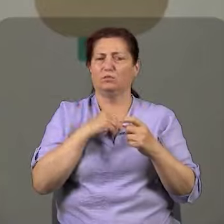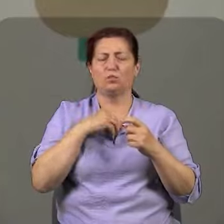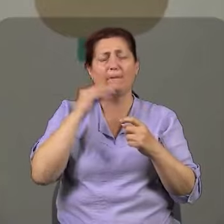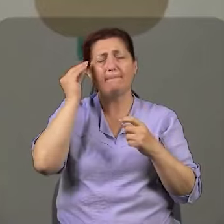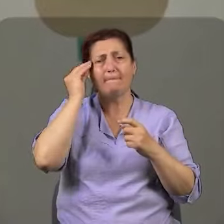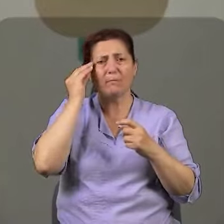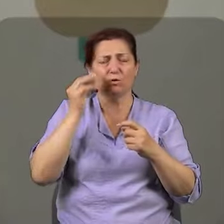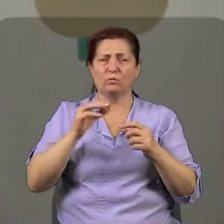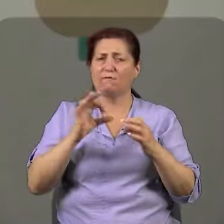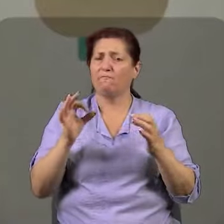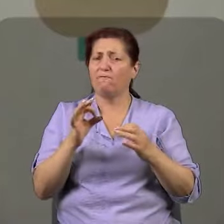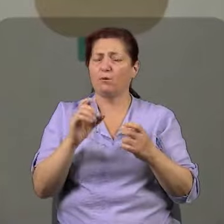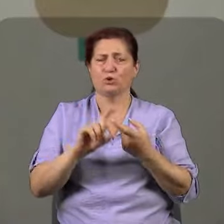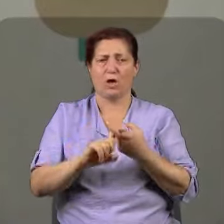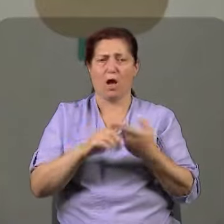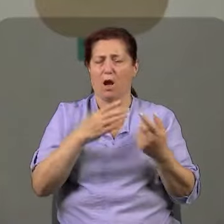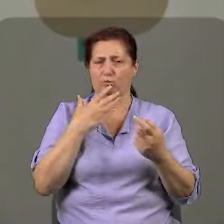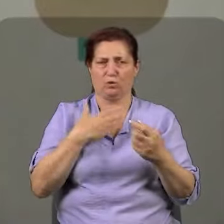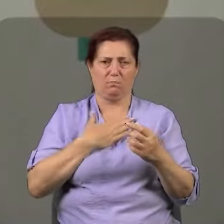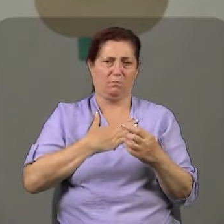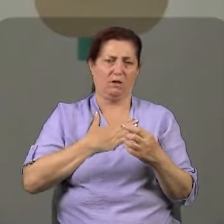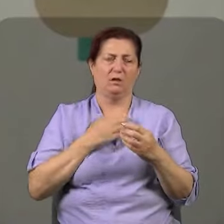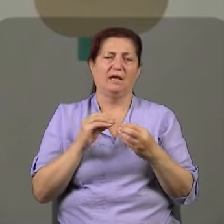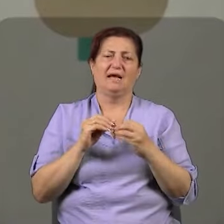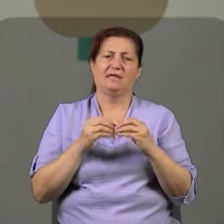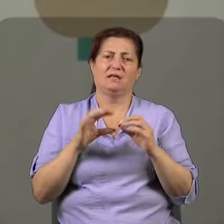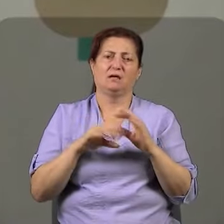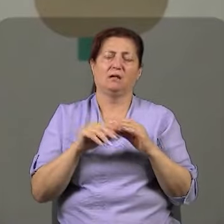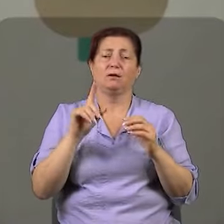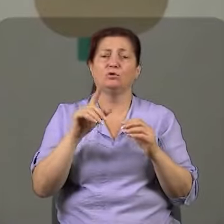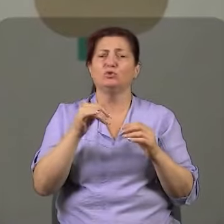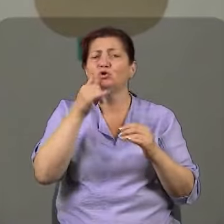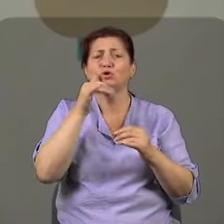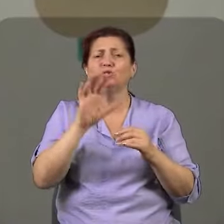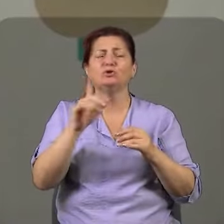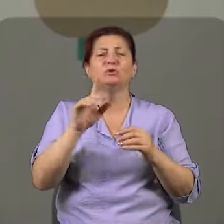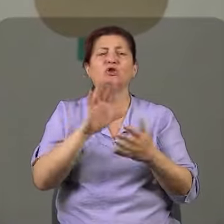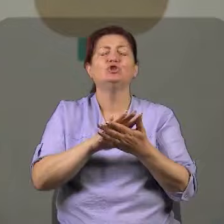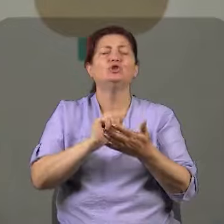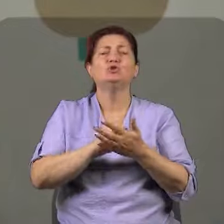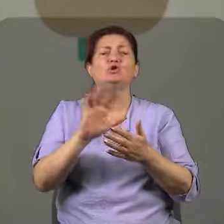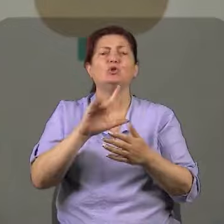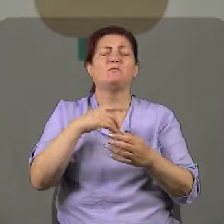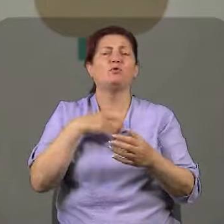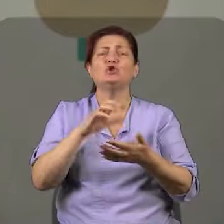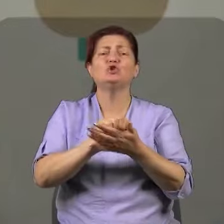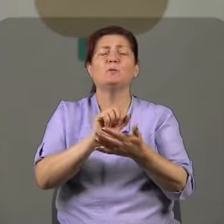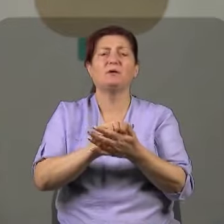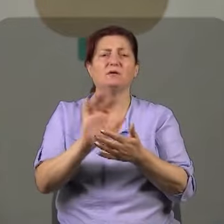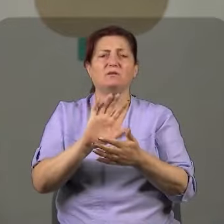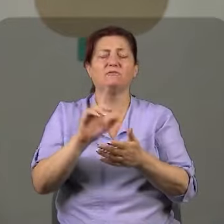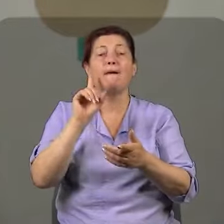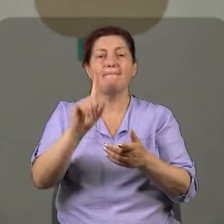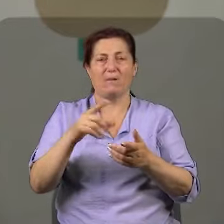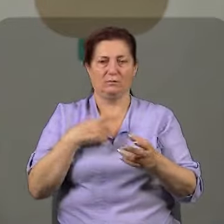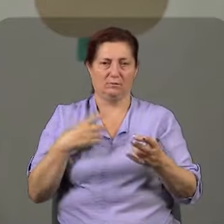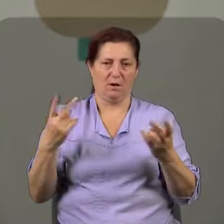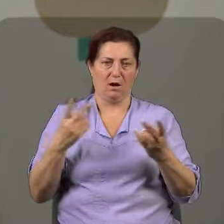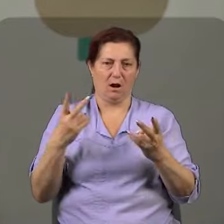մեր խնդիրների հետ։ Այդ չի նշանակում, որ դրանցով մենք չպետք է զբաղվենք, բայց առնվազն պետք է համադրենք դրանք մեր ոնց որ կարիքների